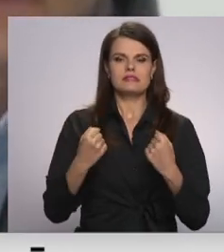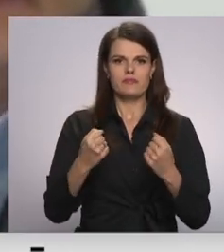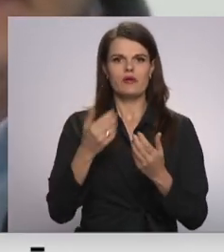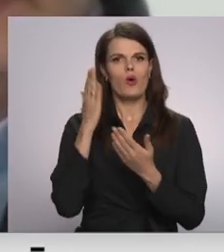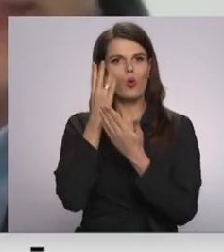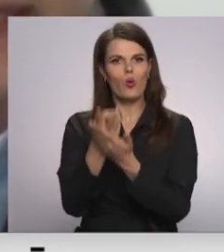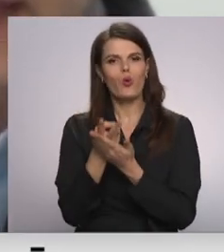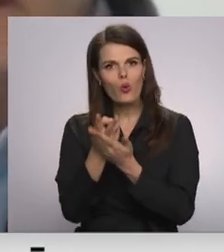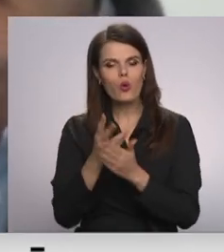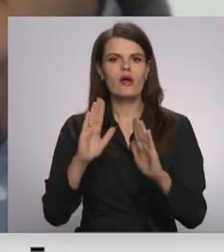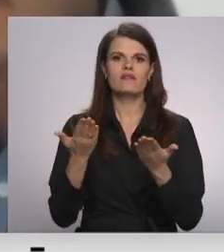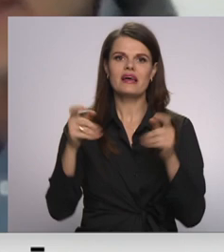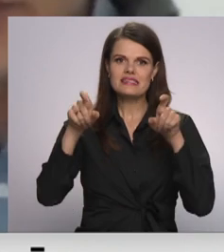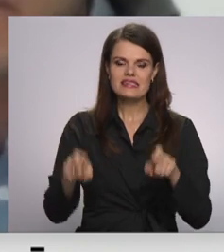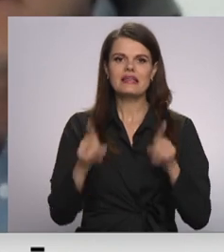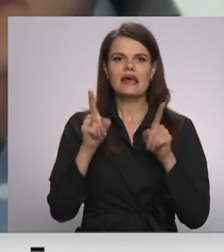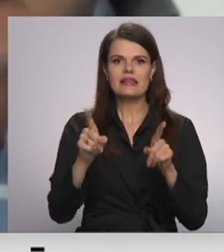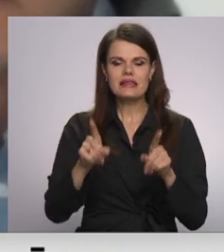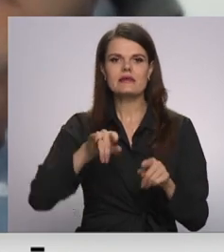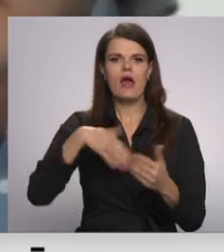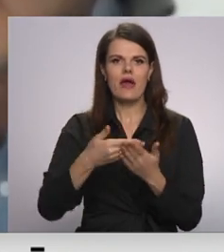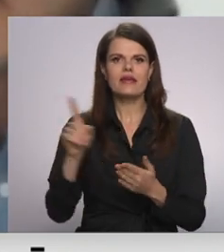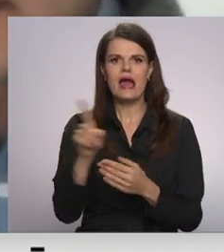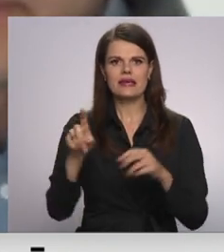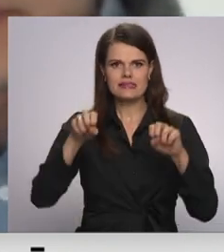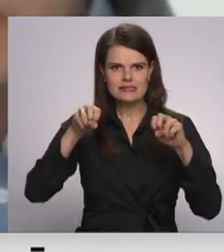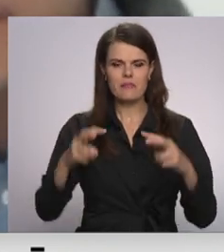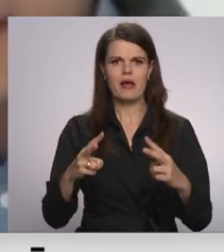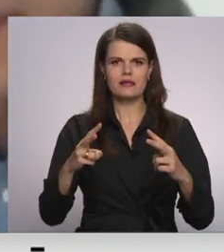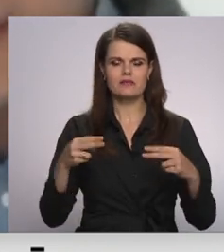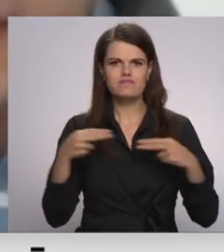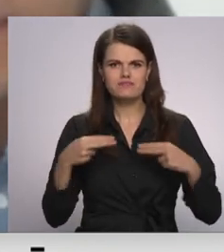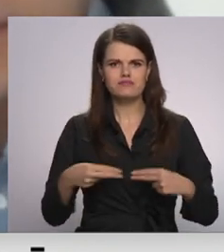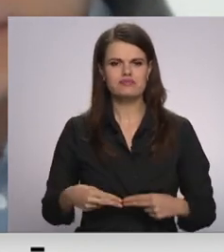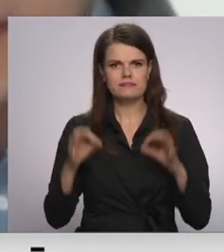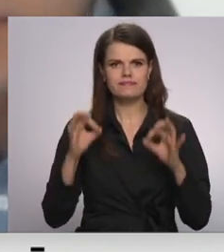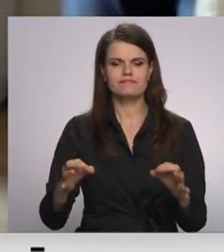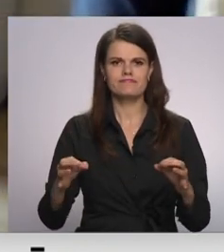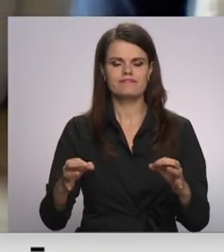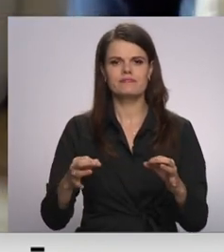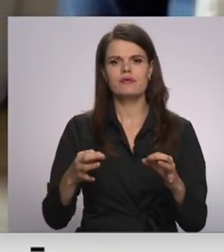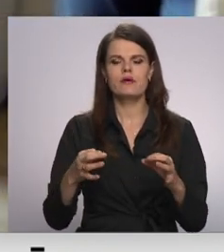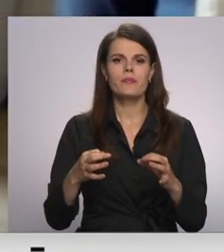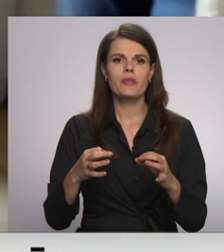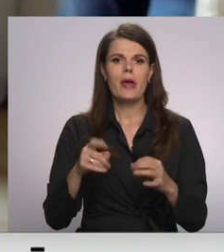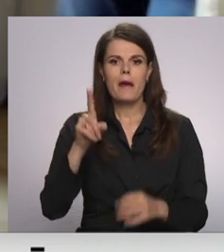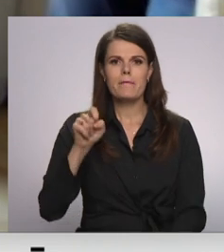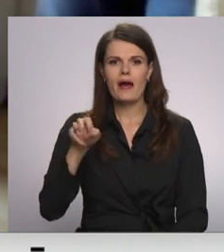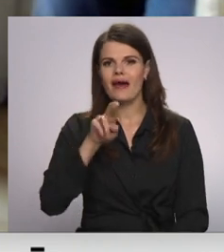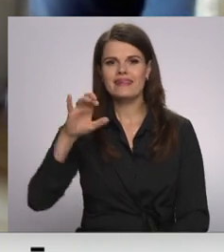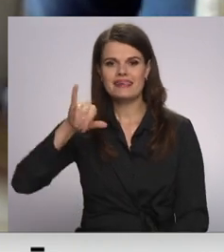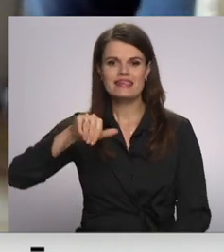gulēt vai sēdēt, tad, ja viņai tiešām ir pilnīgs atbalsts no visām pareizajām pusēm. Patrīcijas